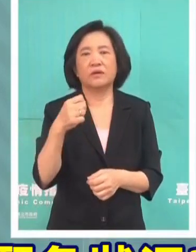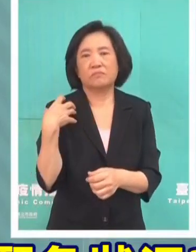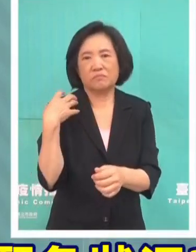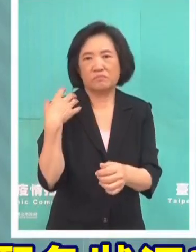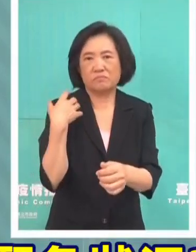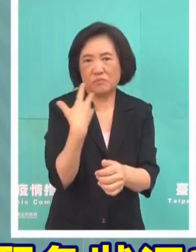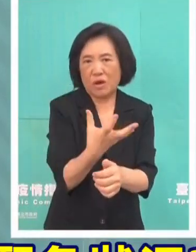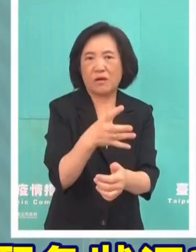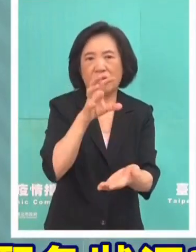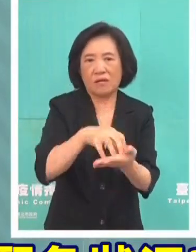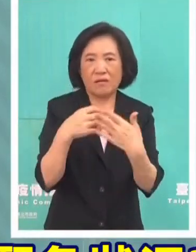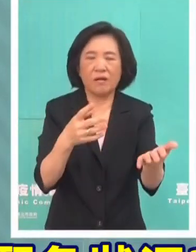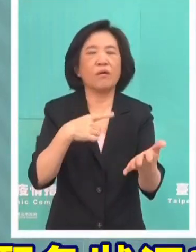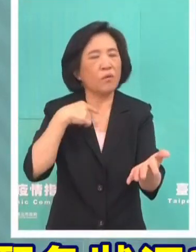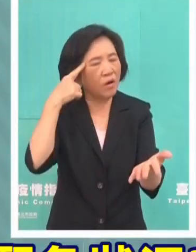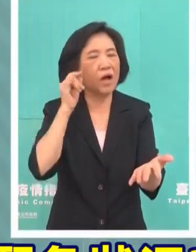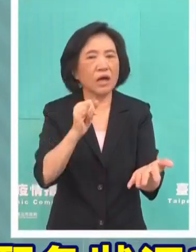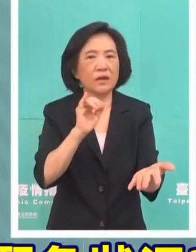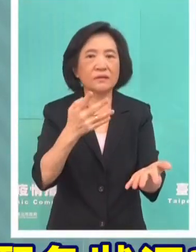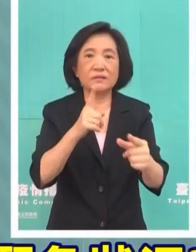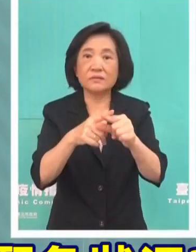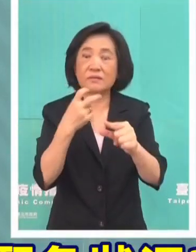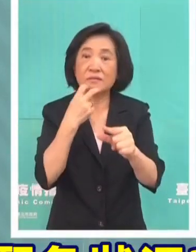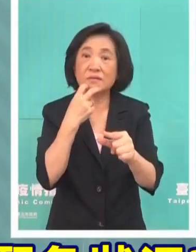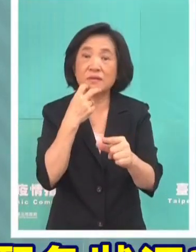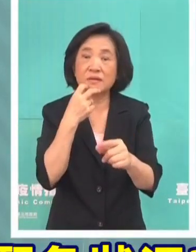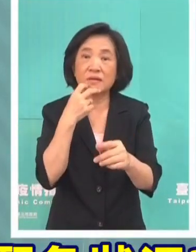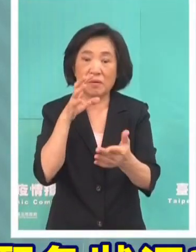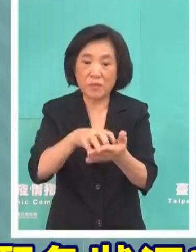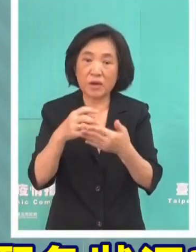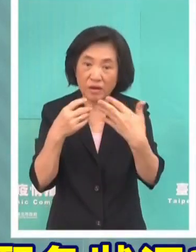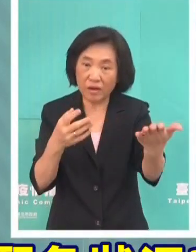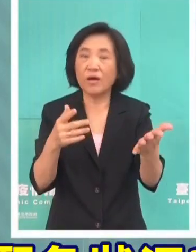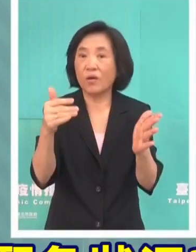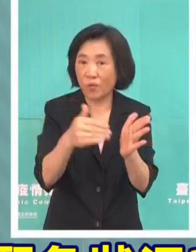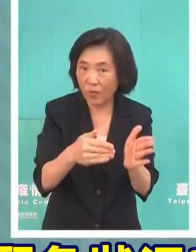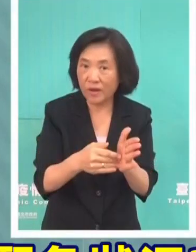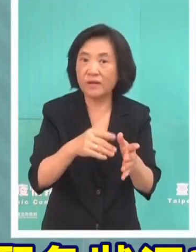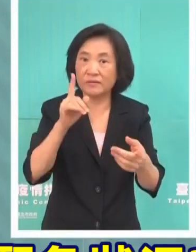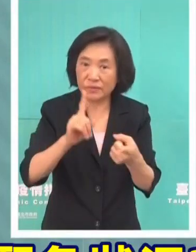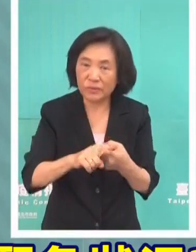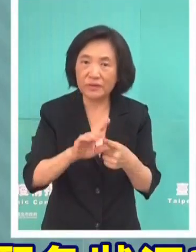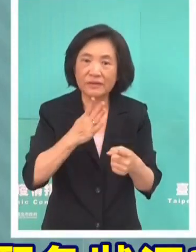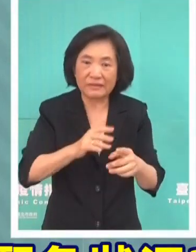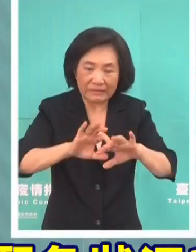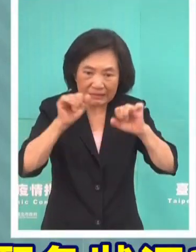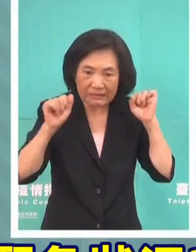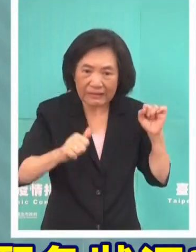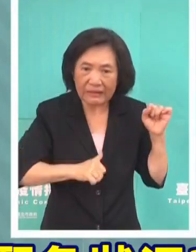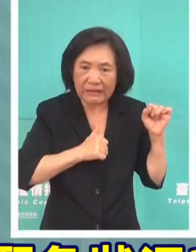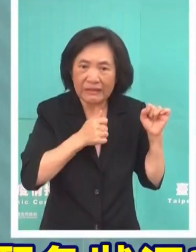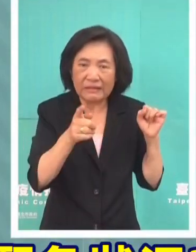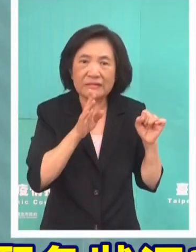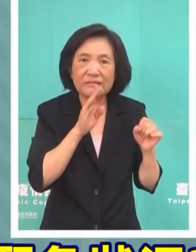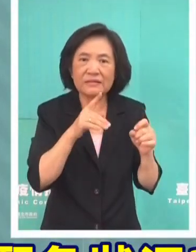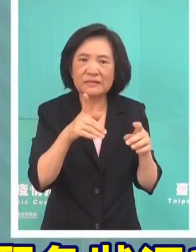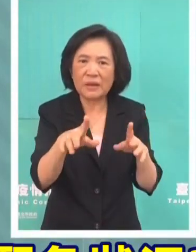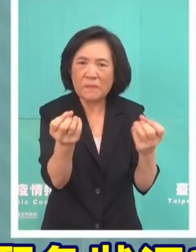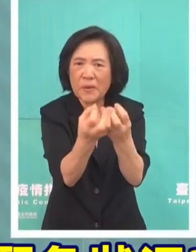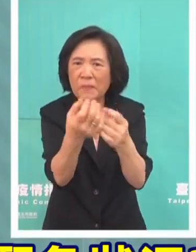以我倒觉得这样，目前虽然中央有发 EUA 的这种授权，你知道哈， 但是真正要在什么样